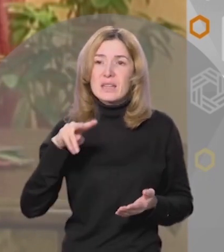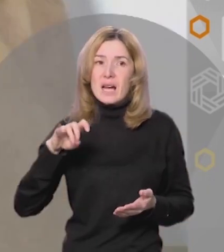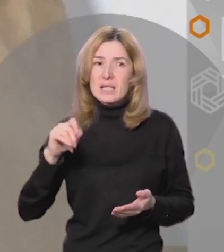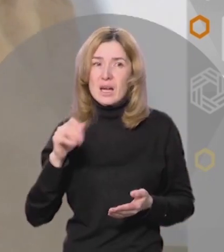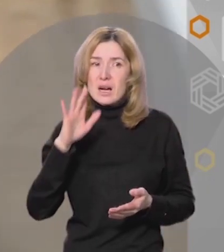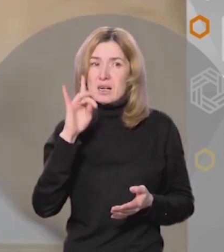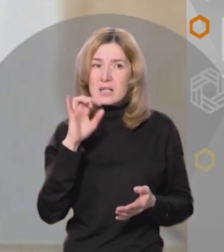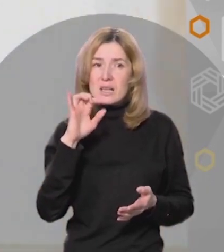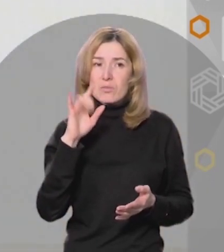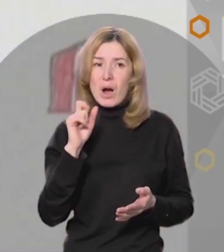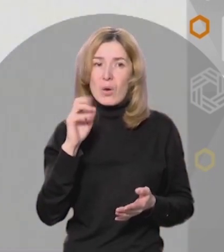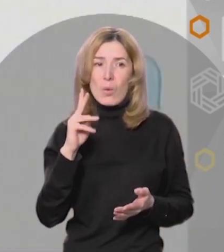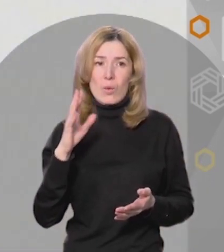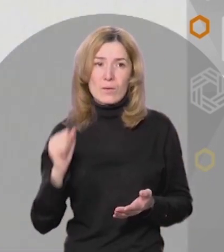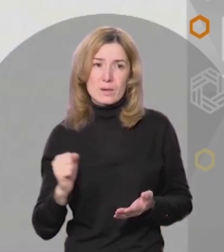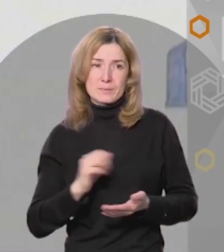Рыбакова.